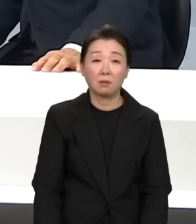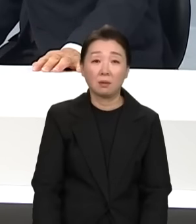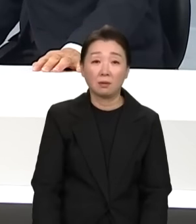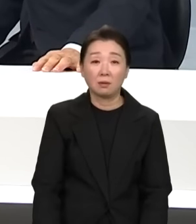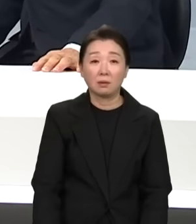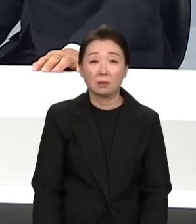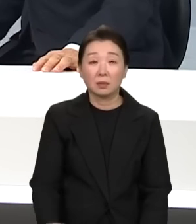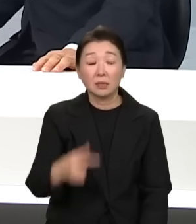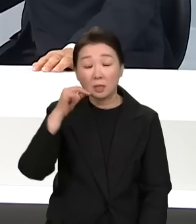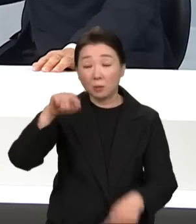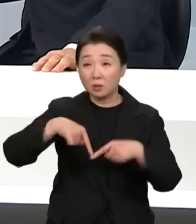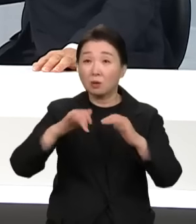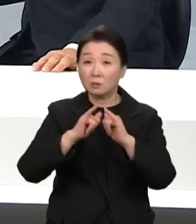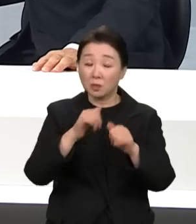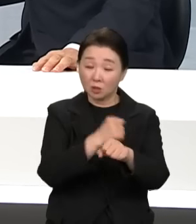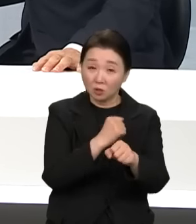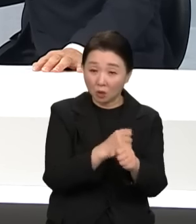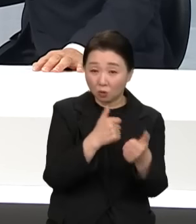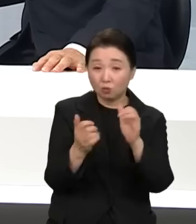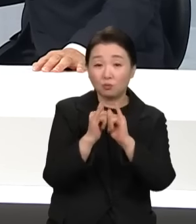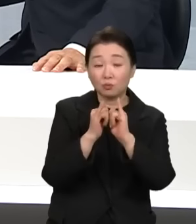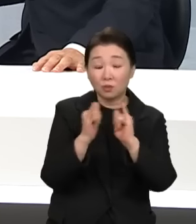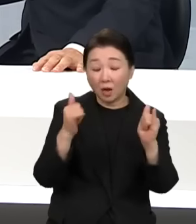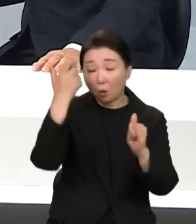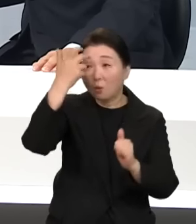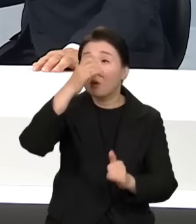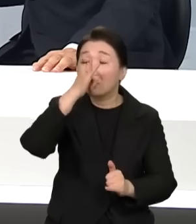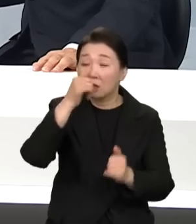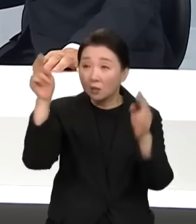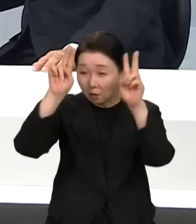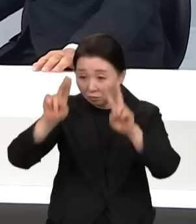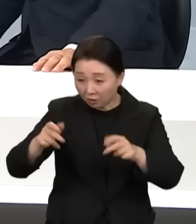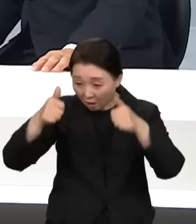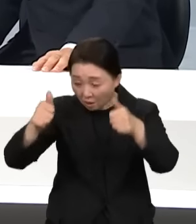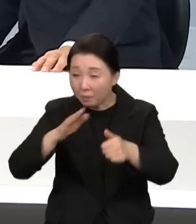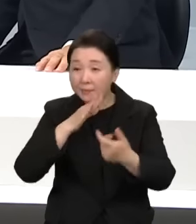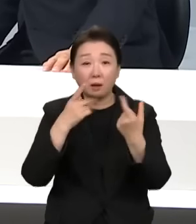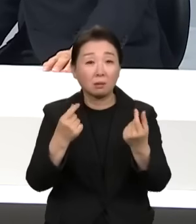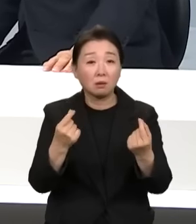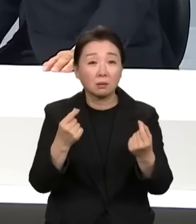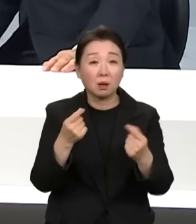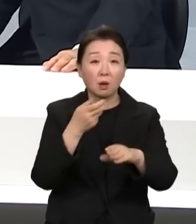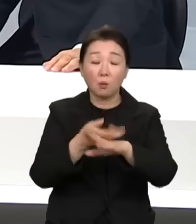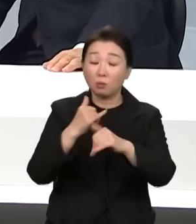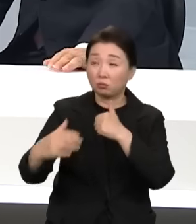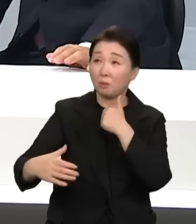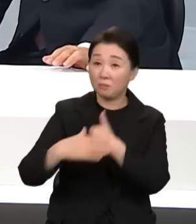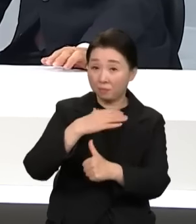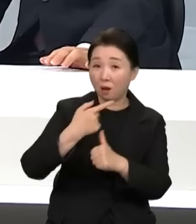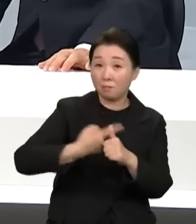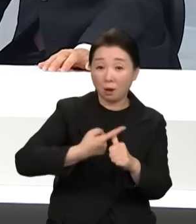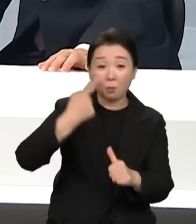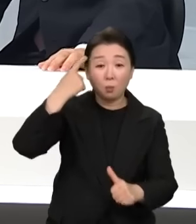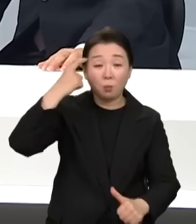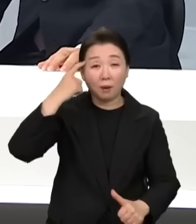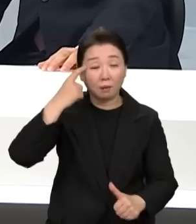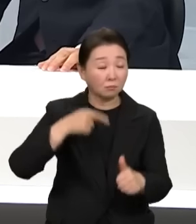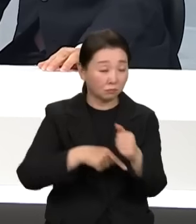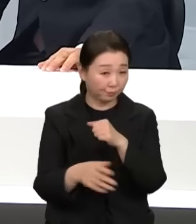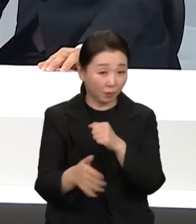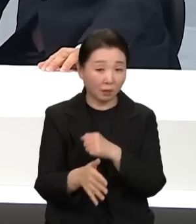일본 정치인이 전쟁으로 죽은 자의 혼령이 있는 야스쿠니 신사를 참배하는 건 너무 당연하며 외국으로부터 비판받을 이유는 없다라고